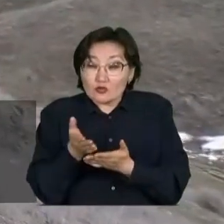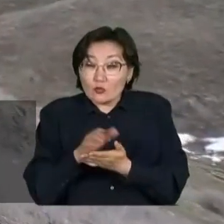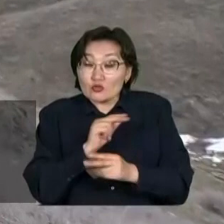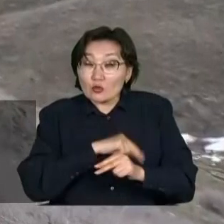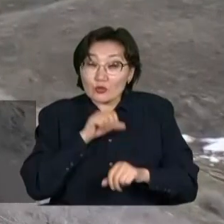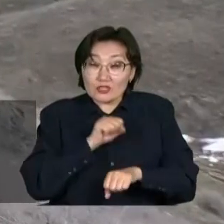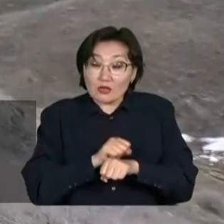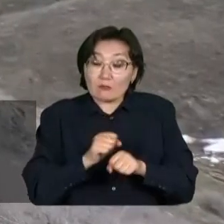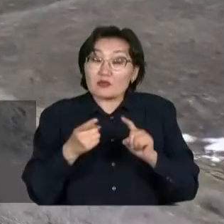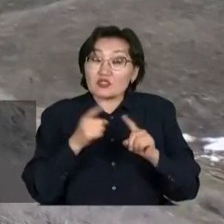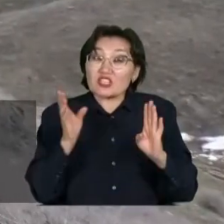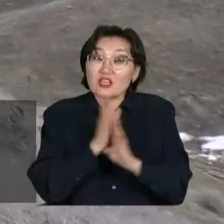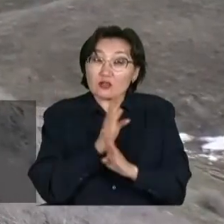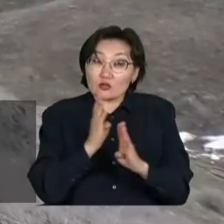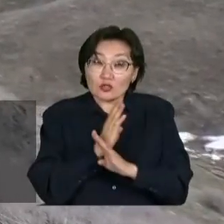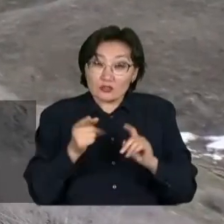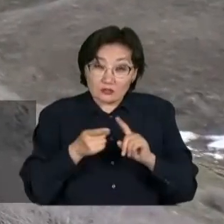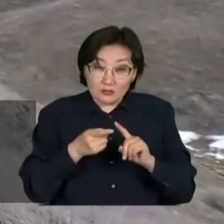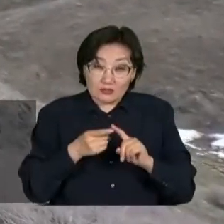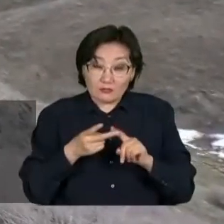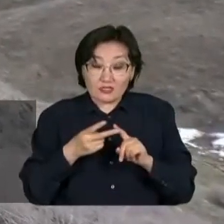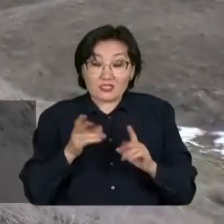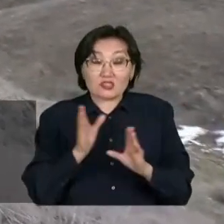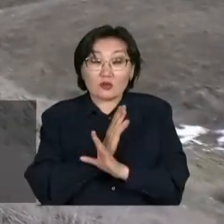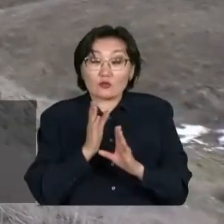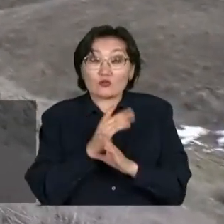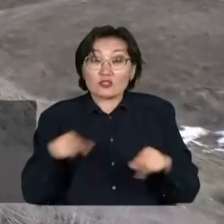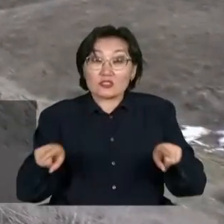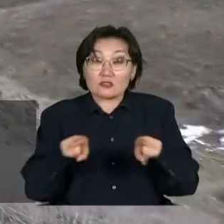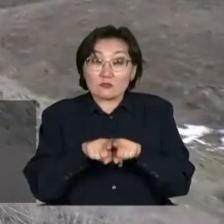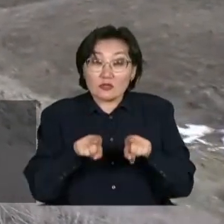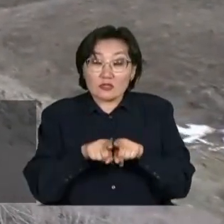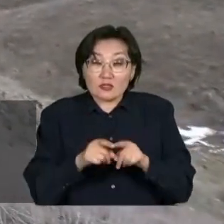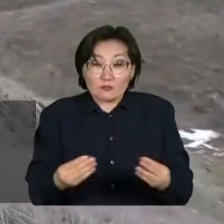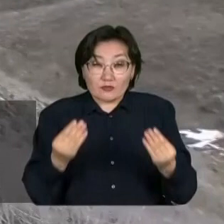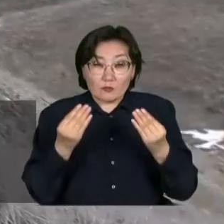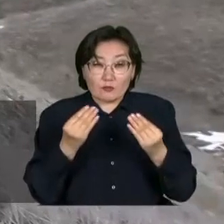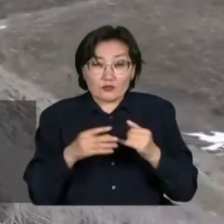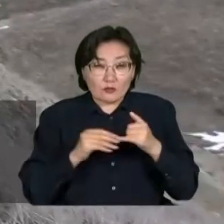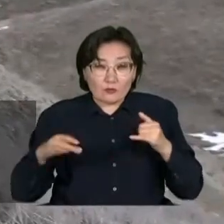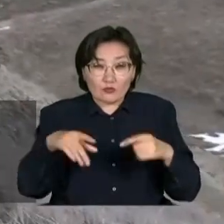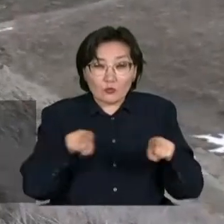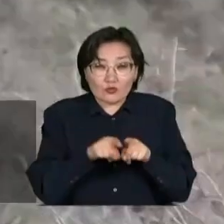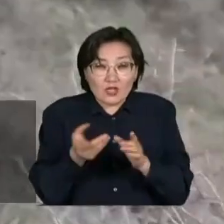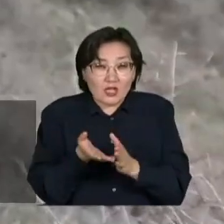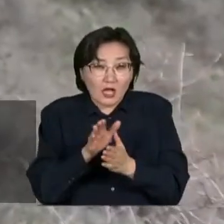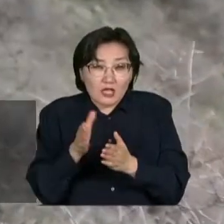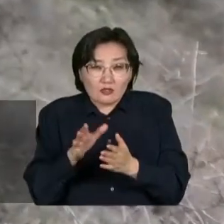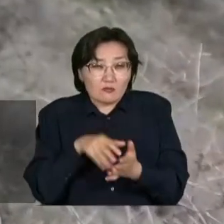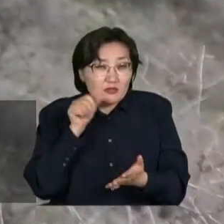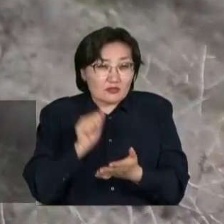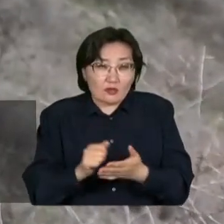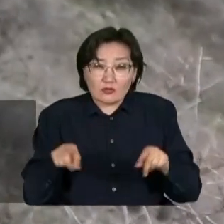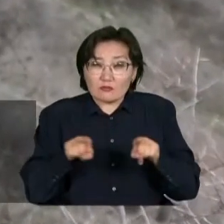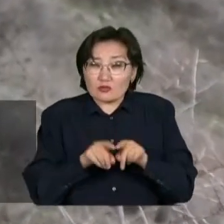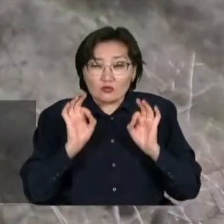біріншіден экологиямызға, екіншіден біздің табиғатымыздың осындай кереметтей жерімізді мынандай қазғылау деген дұрыс емес шығар деп